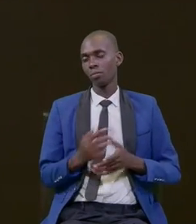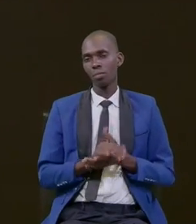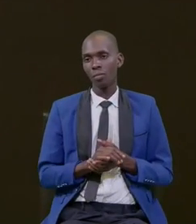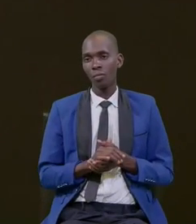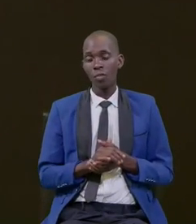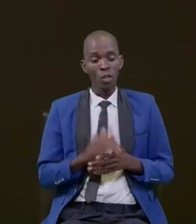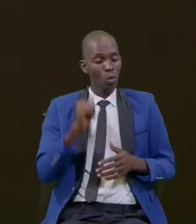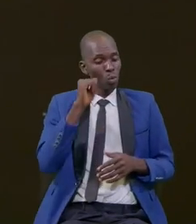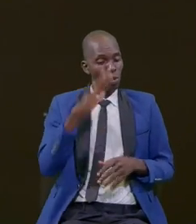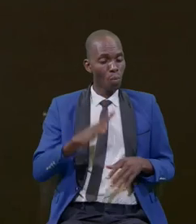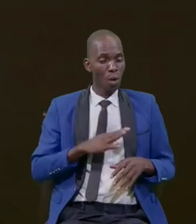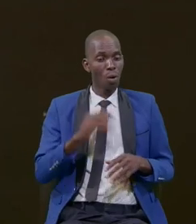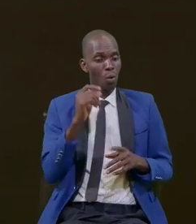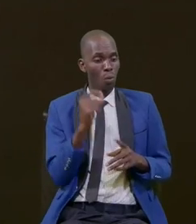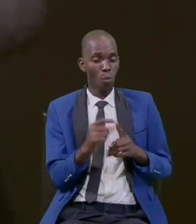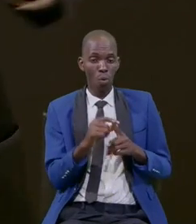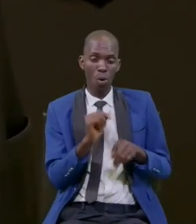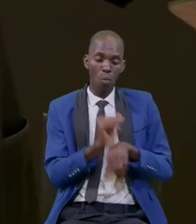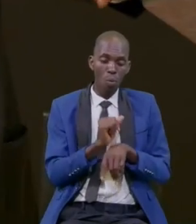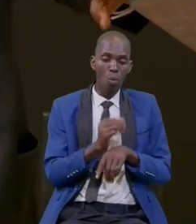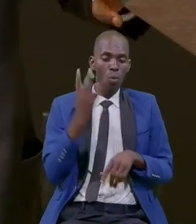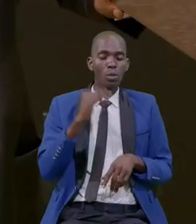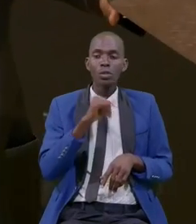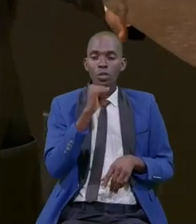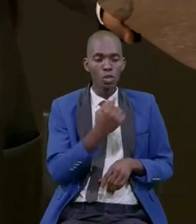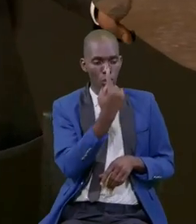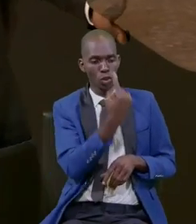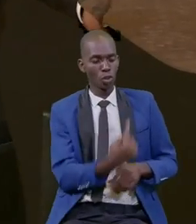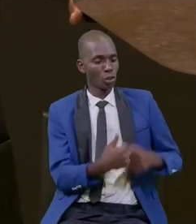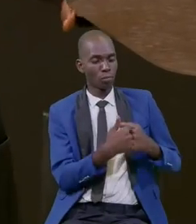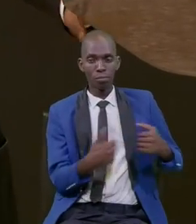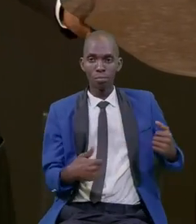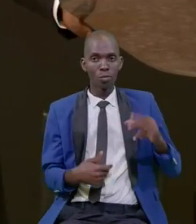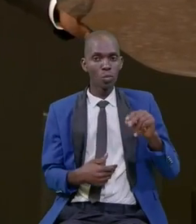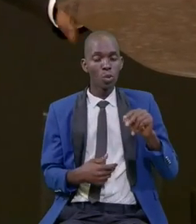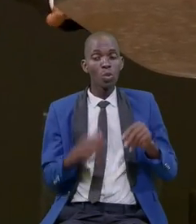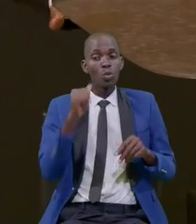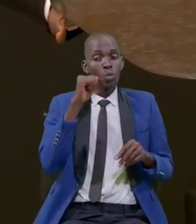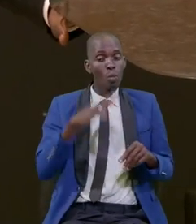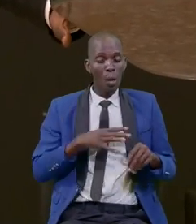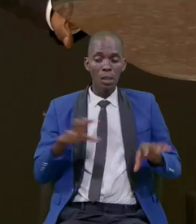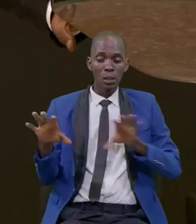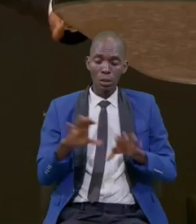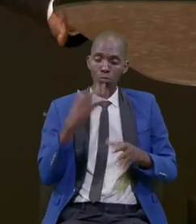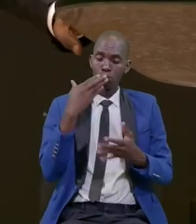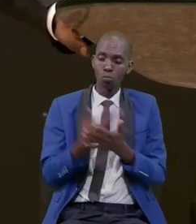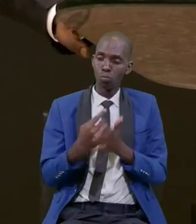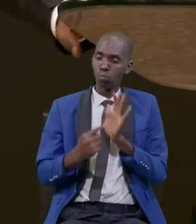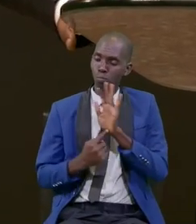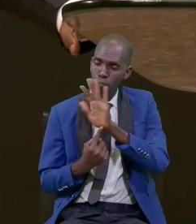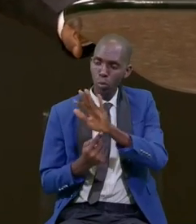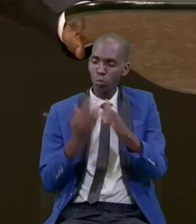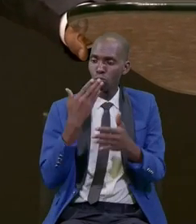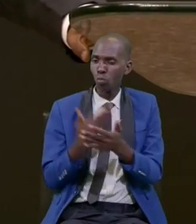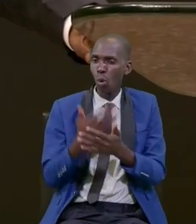l'isolement. Ces paroles ne se tiennent pas dans l'isolement. La bonté, c'est sur la base